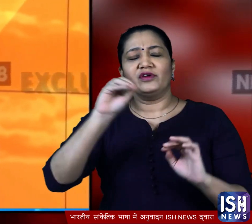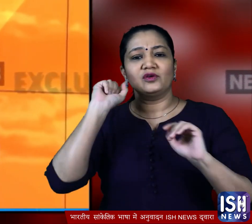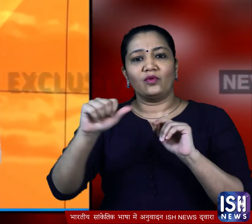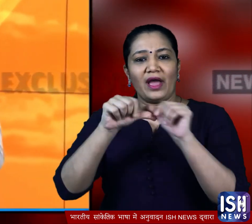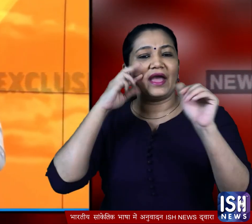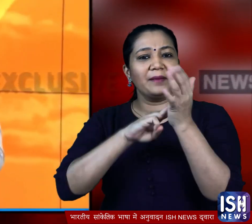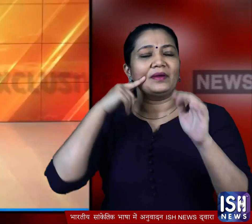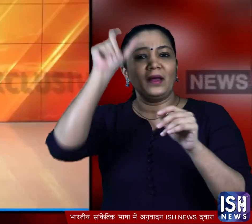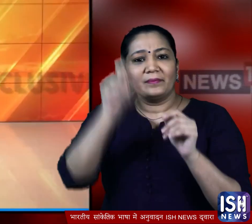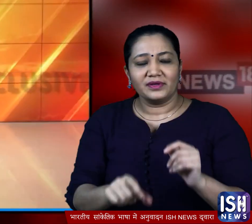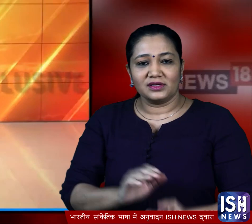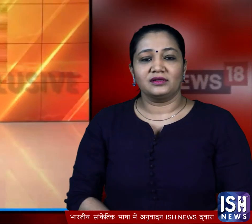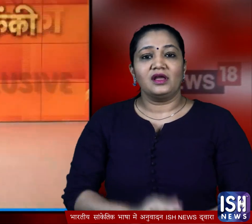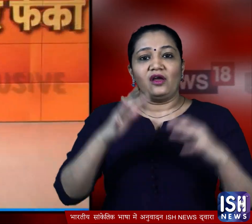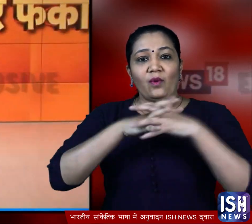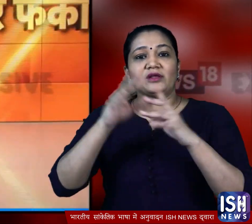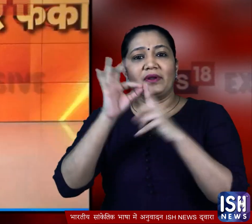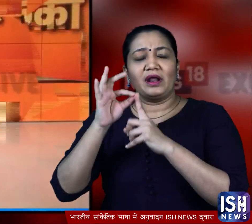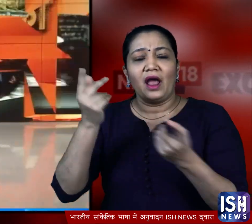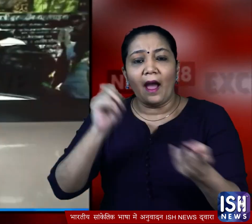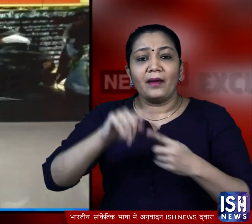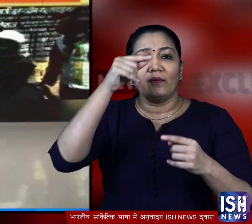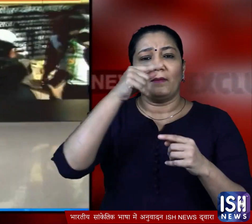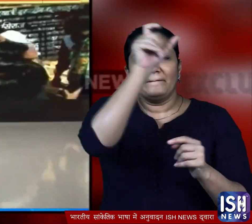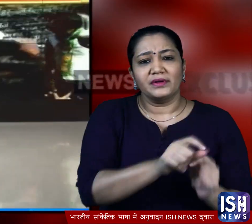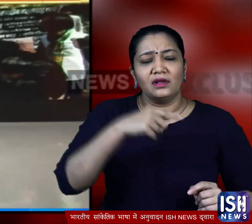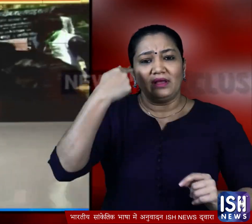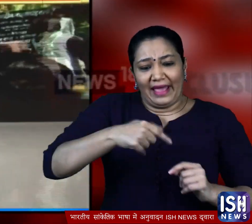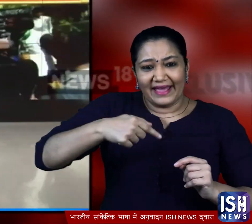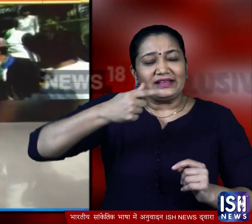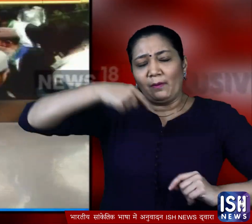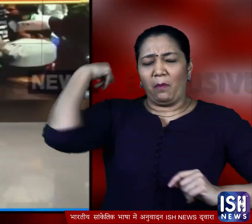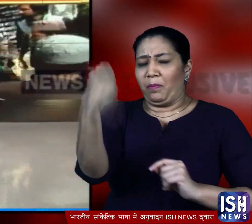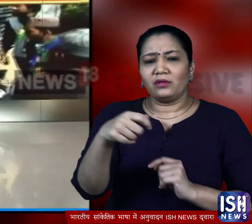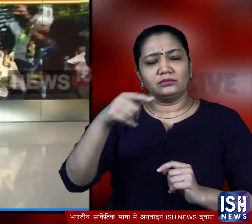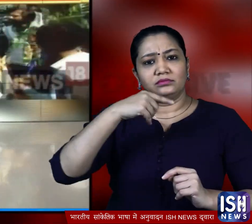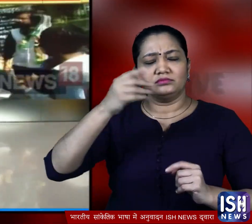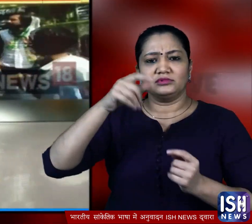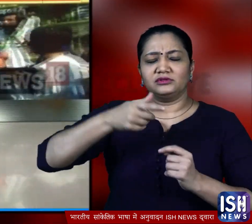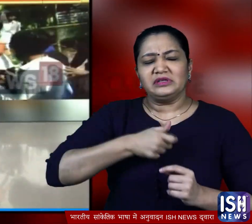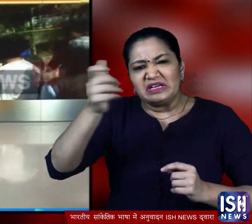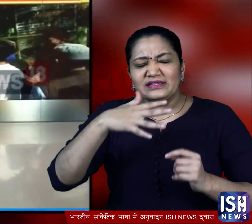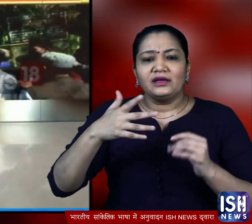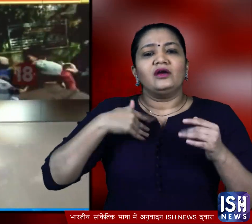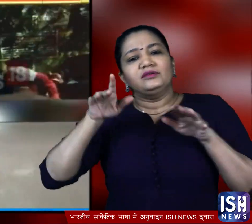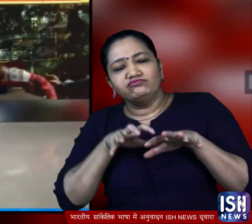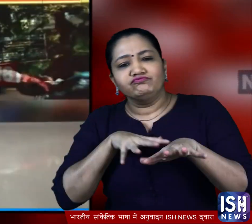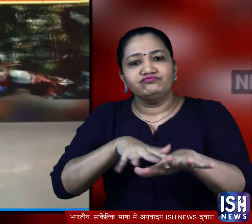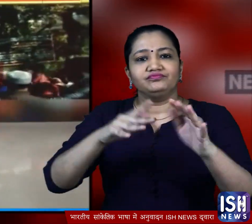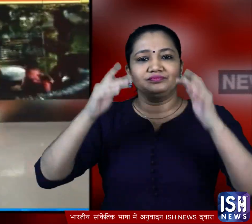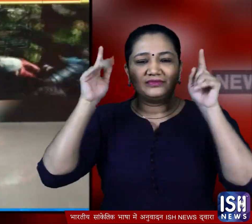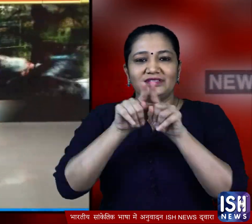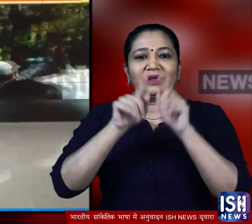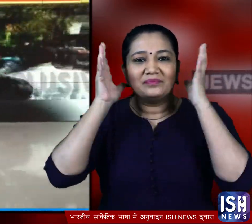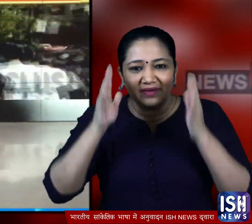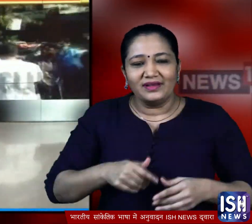पार्टी एआईएमआईएम के प्रवक्ता वारिस पठान के मुंह पर एक आदमी ने स्याही फेंक दी। यह घटना उस वक्त हुई जब वो अपने समर्थकों के साथ वहां की एक दरगाह